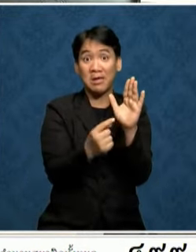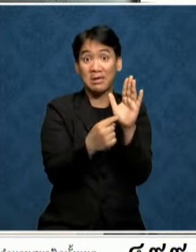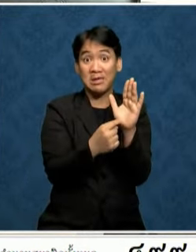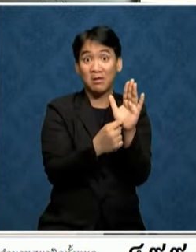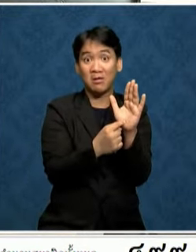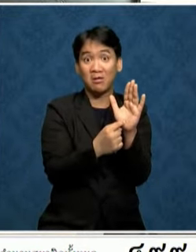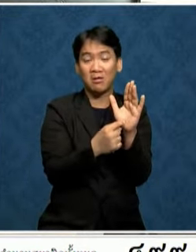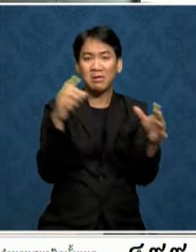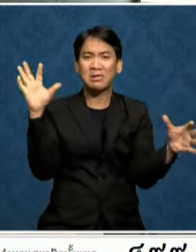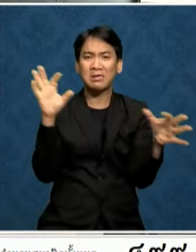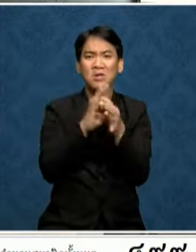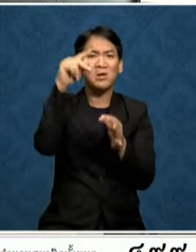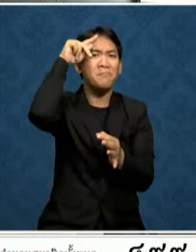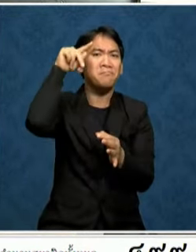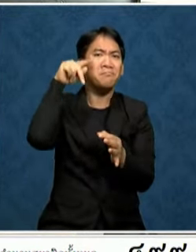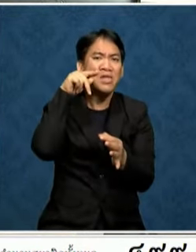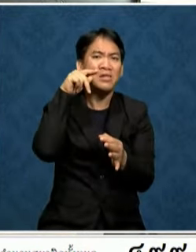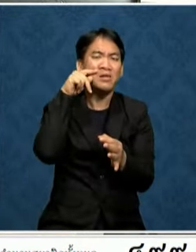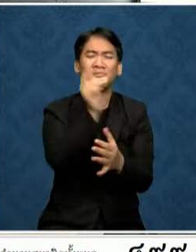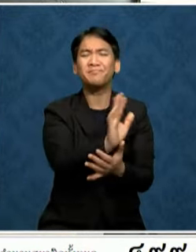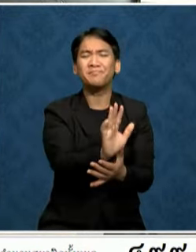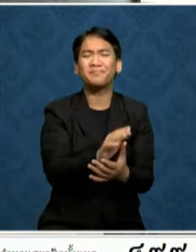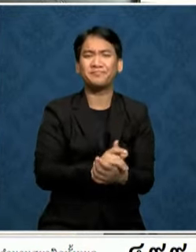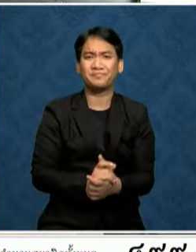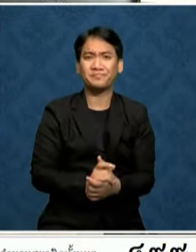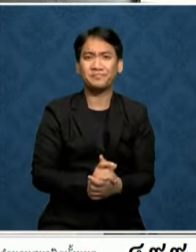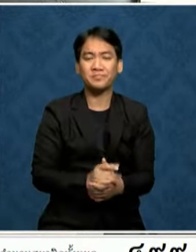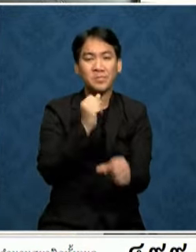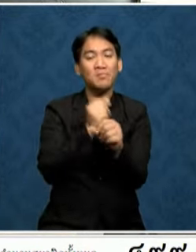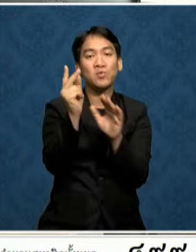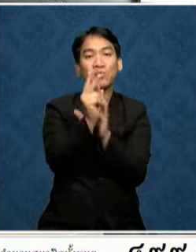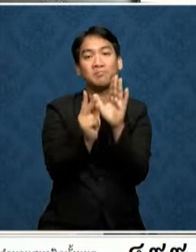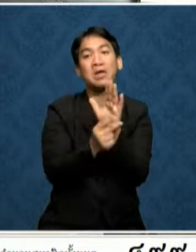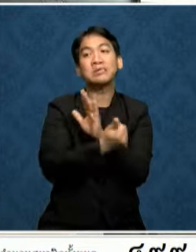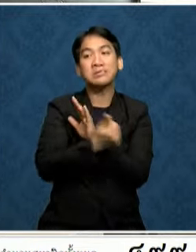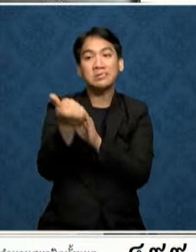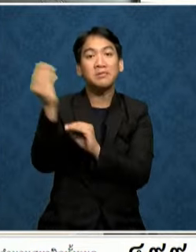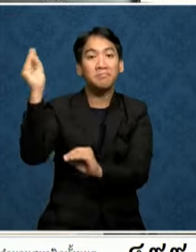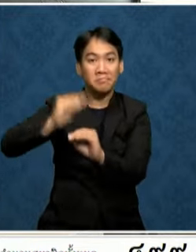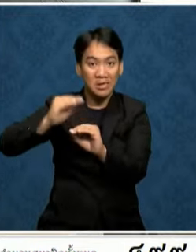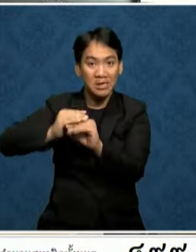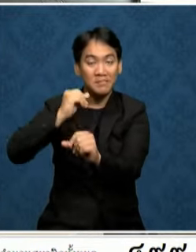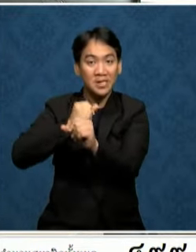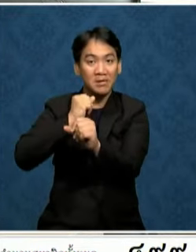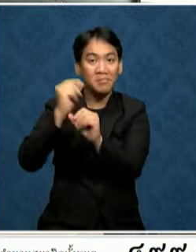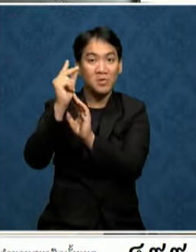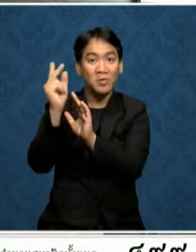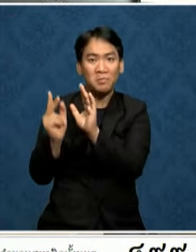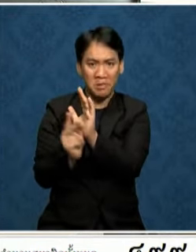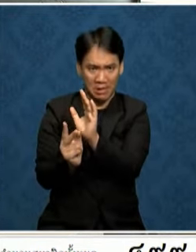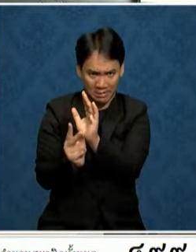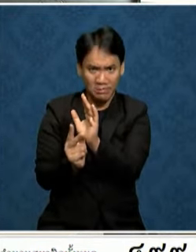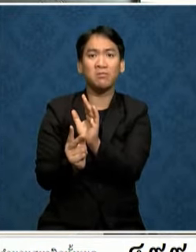ครับทำกฎหมายอย่างอื่นเข้ามาเพื่อให้มันมีรายได้เข้ามาซึ่งมันก็มีกฎหมายอยู่เต็มสภาอยู่ณวัน